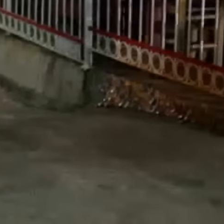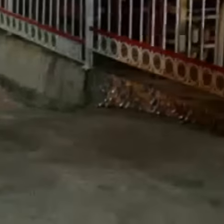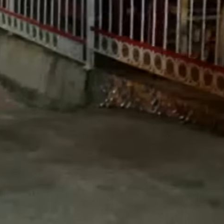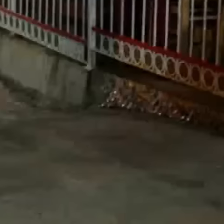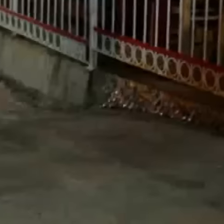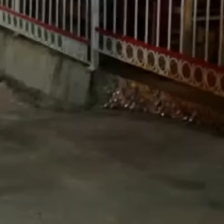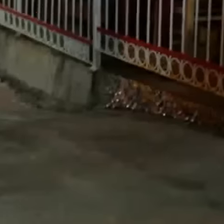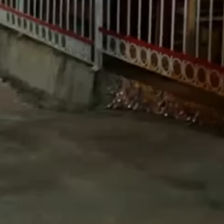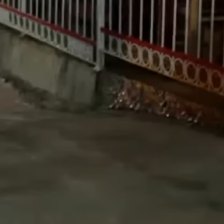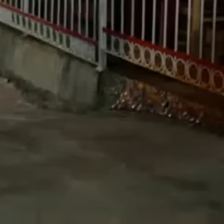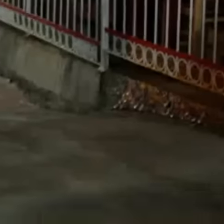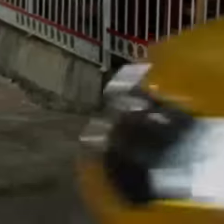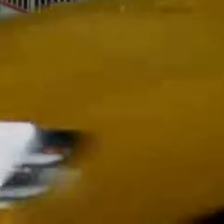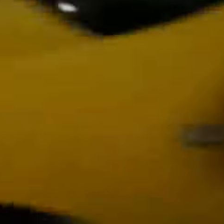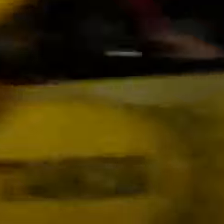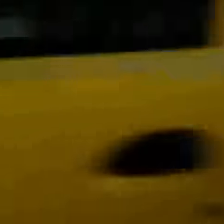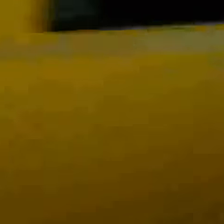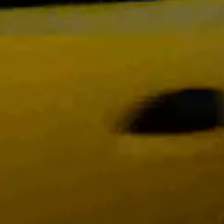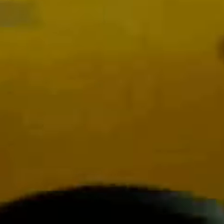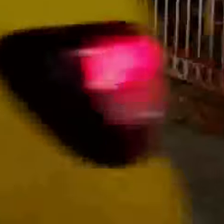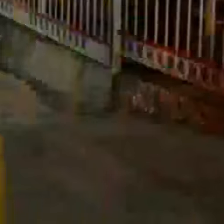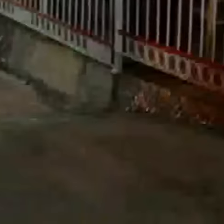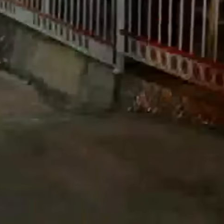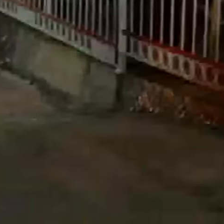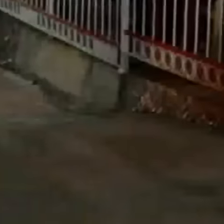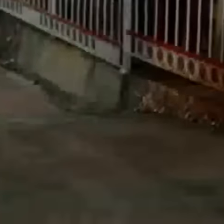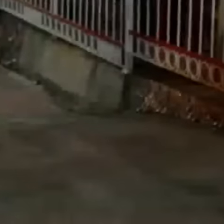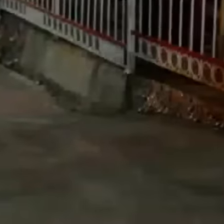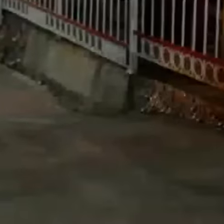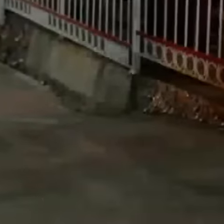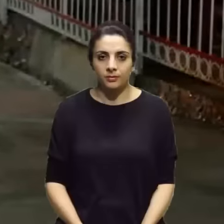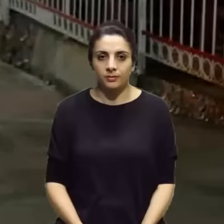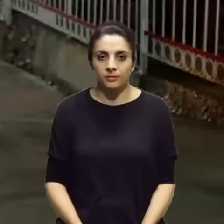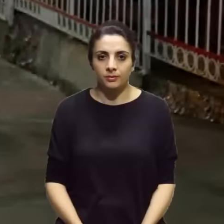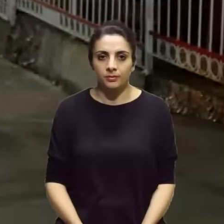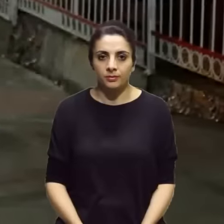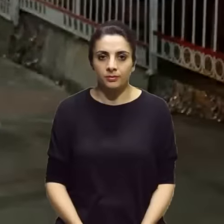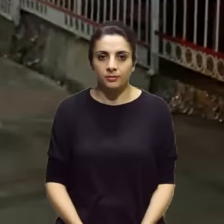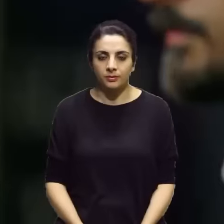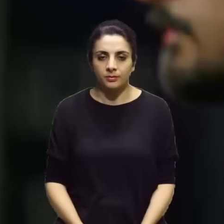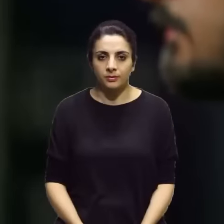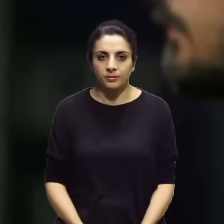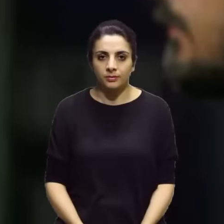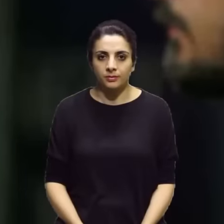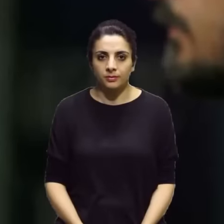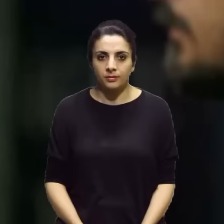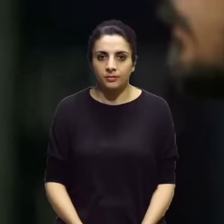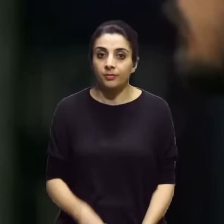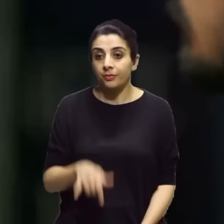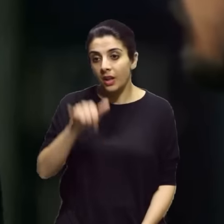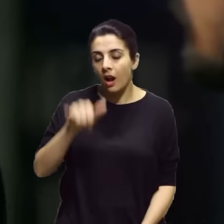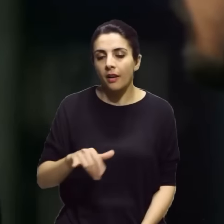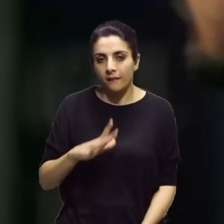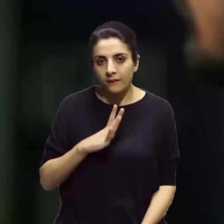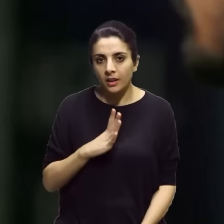Mazhar arkasını döndü. Taksilerden gelip onları geçince durdu. Reyhan Mazhar'a kararlı döndü. Haklısın